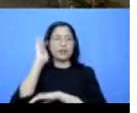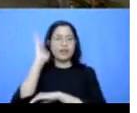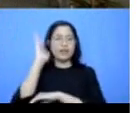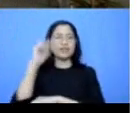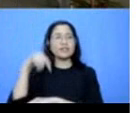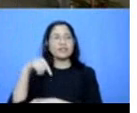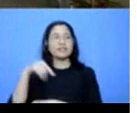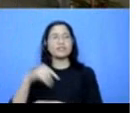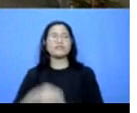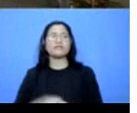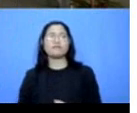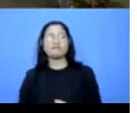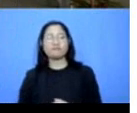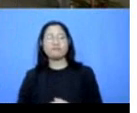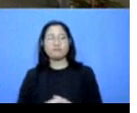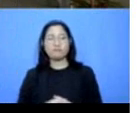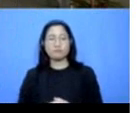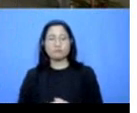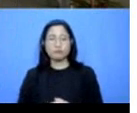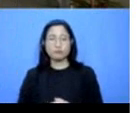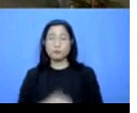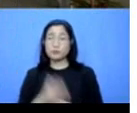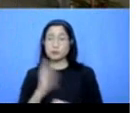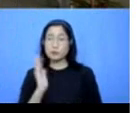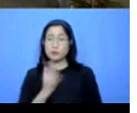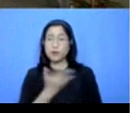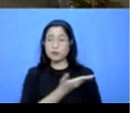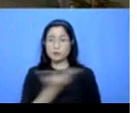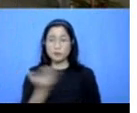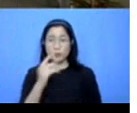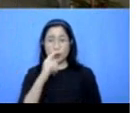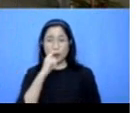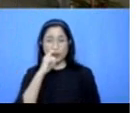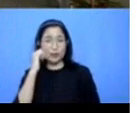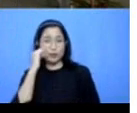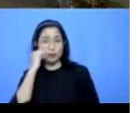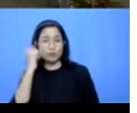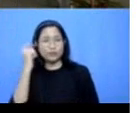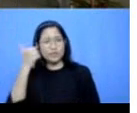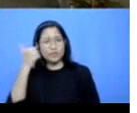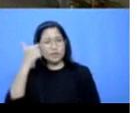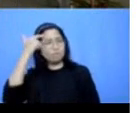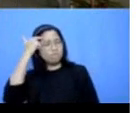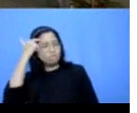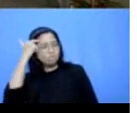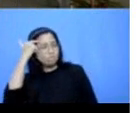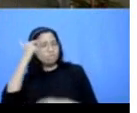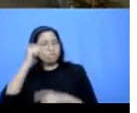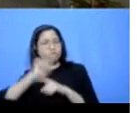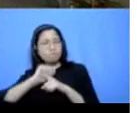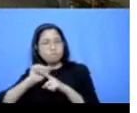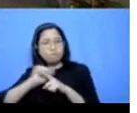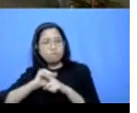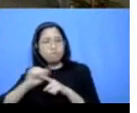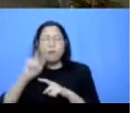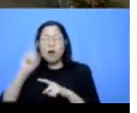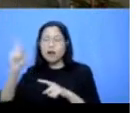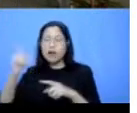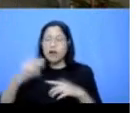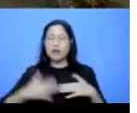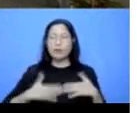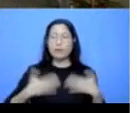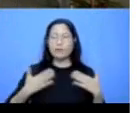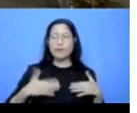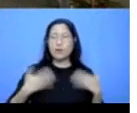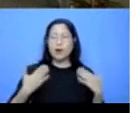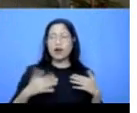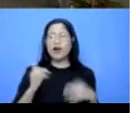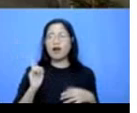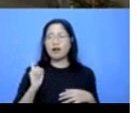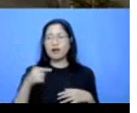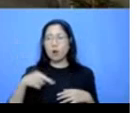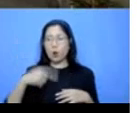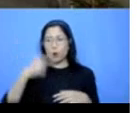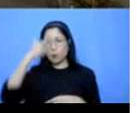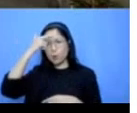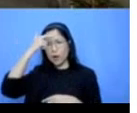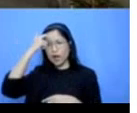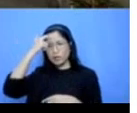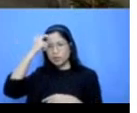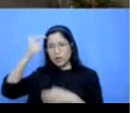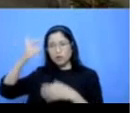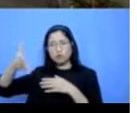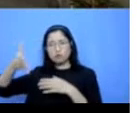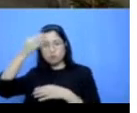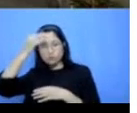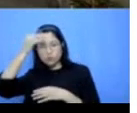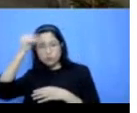ada sedikit pengasahan otak dan juga ada hiburan ya Bapak Ibu ya, karena yang namanya belajar kan harus